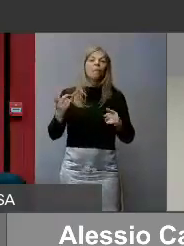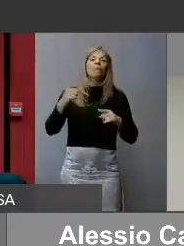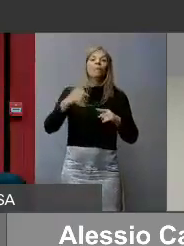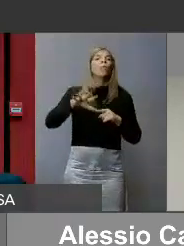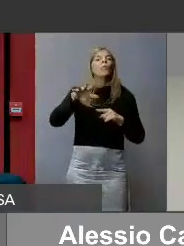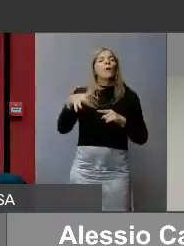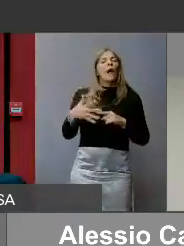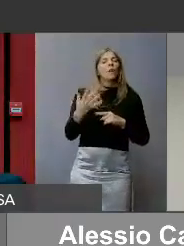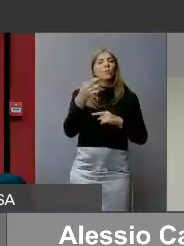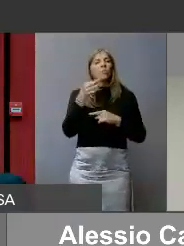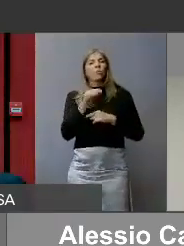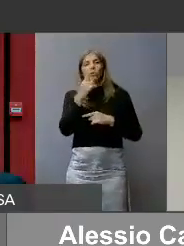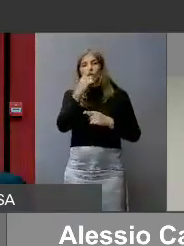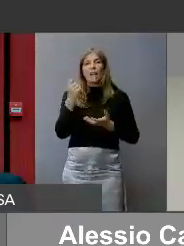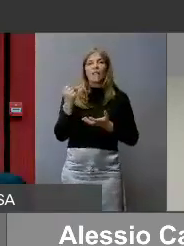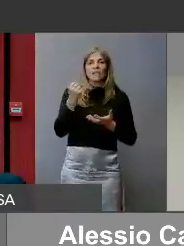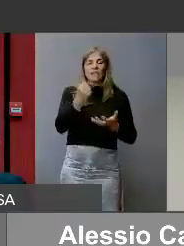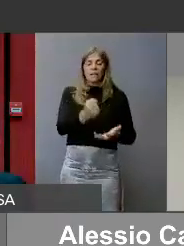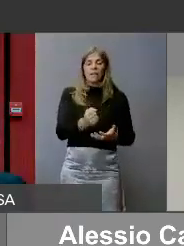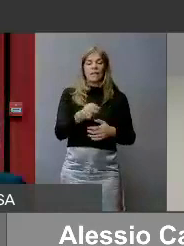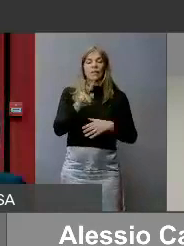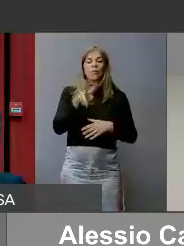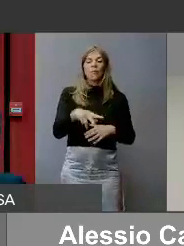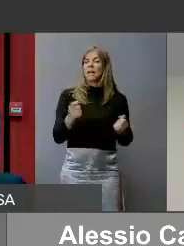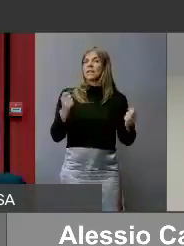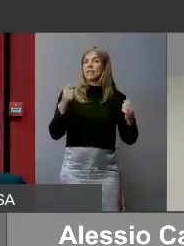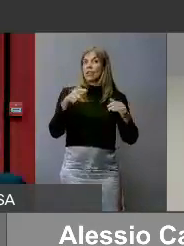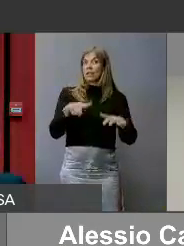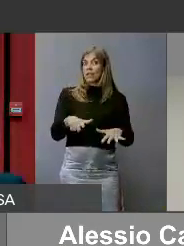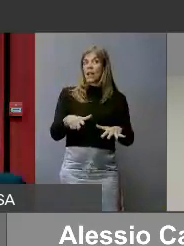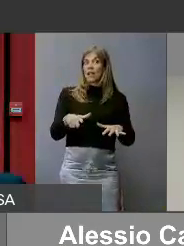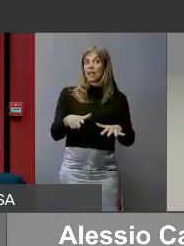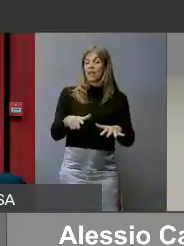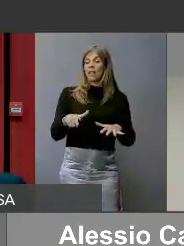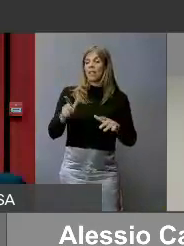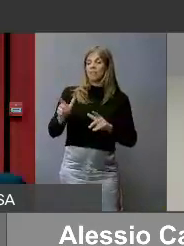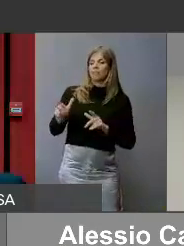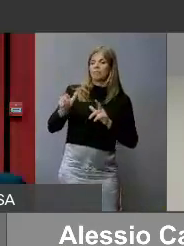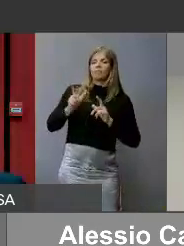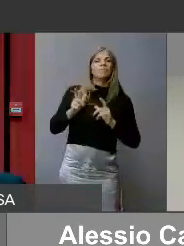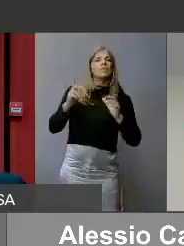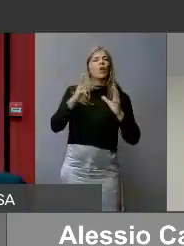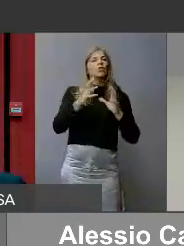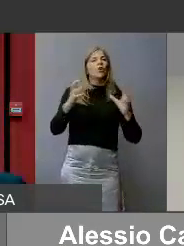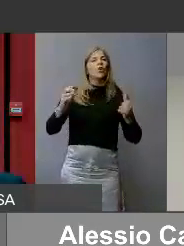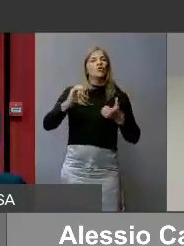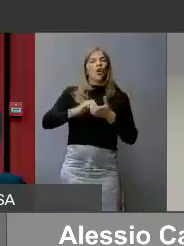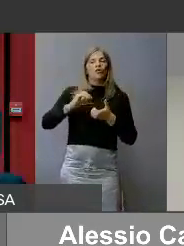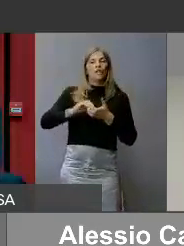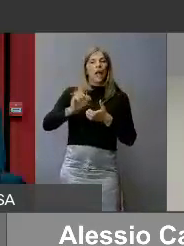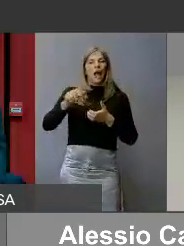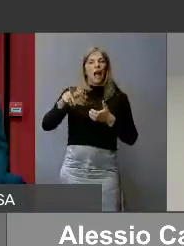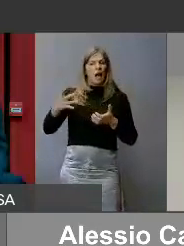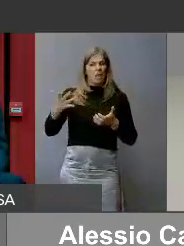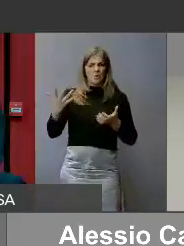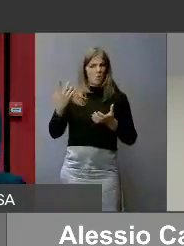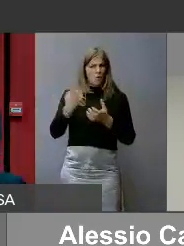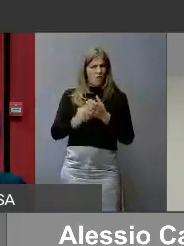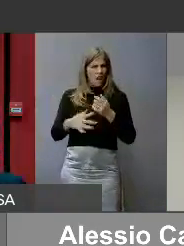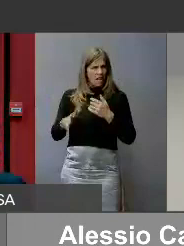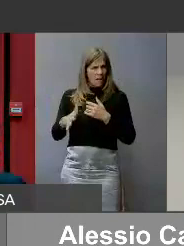investimenti nel 2017 abbiamo ereditato una società che non aveva neppure i soldi per pagare gli stipendi oggi siamo arrivati